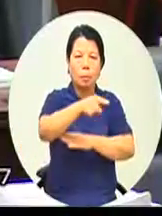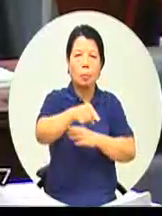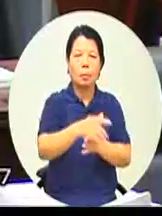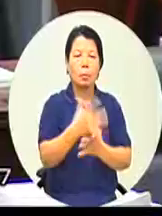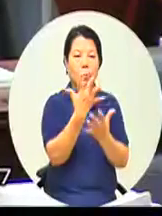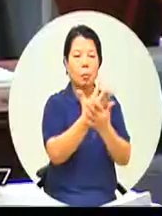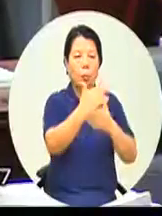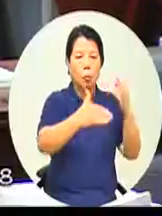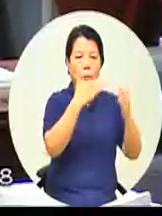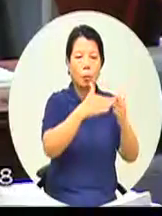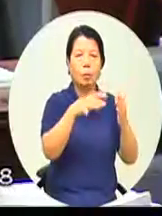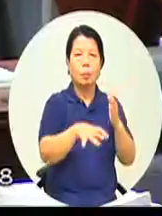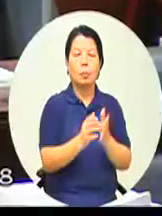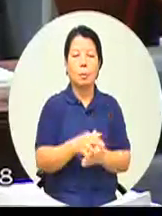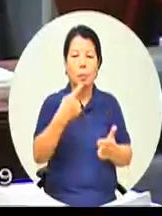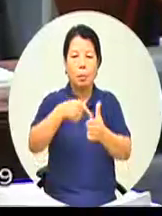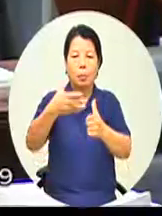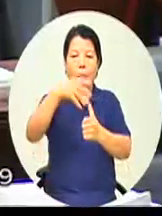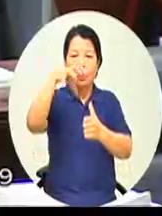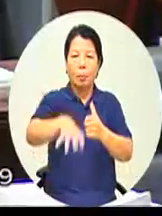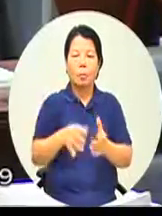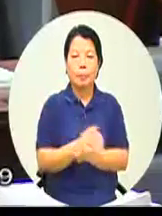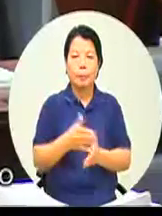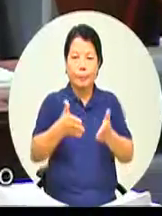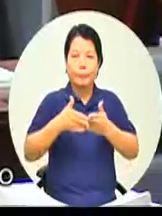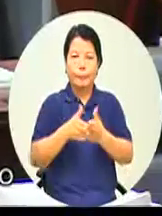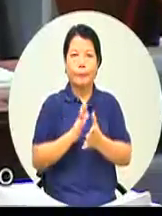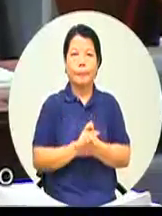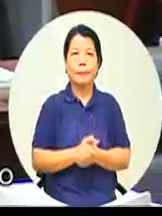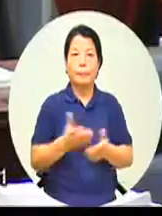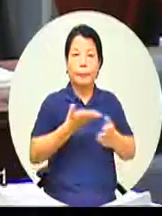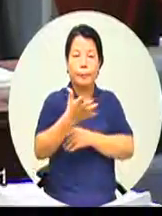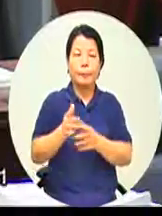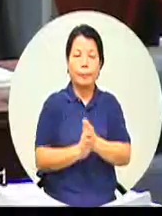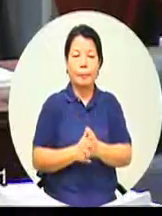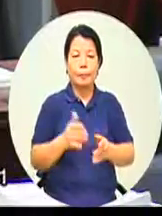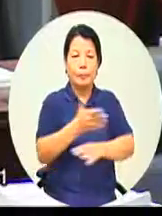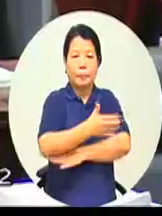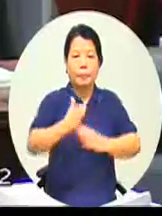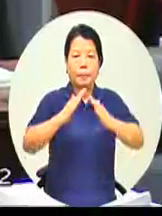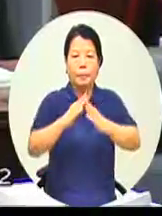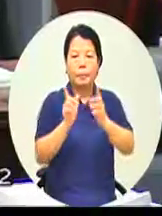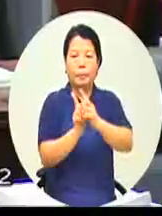学校，咱教育局要本着让城乡差距